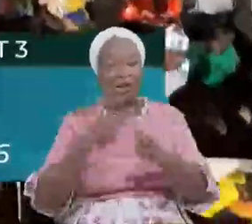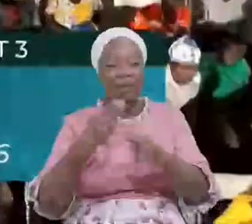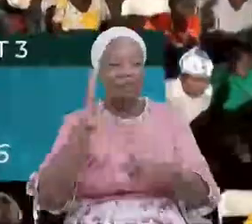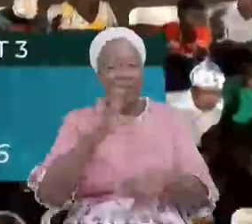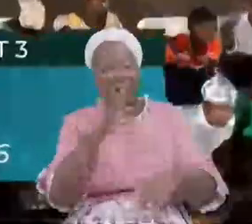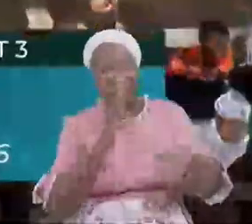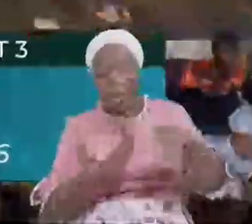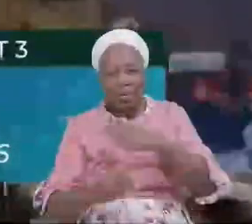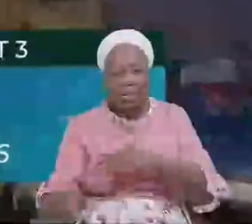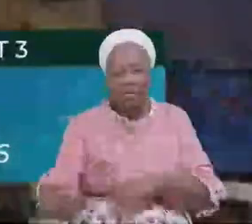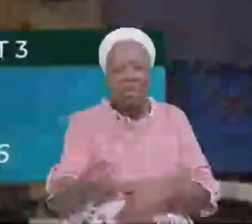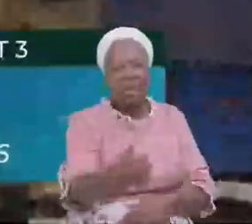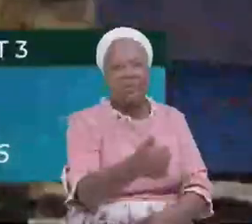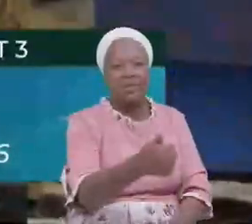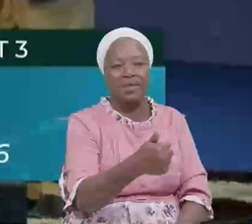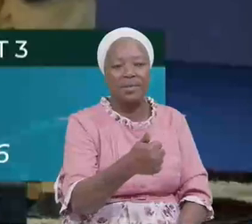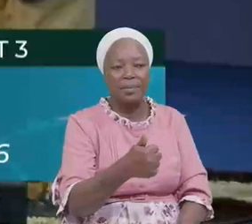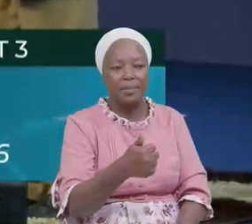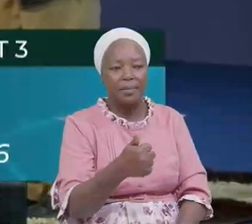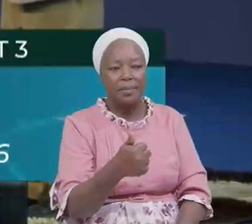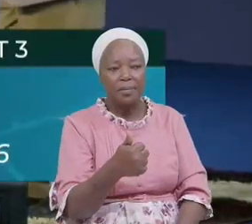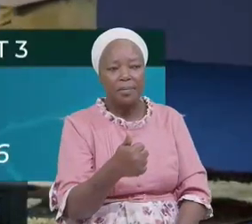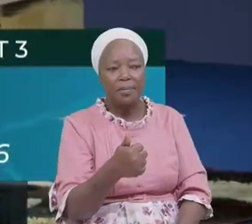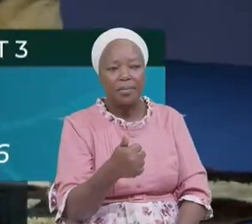Si mon peuple, ce qui est invoqué mon nom, s'humilie.